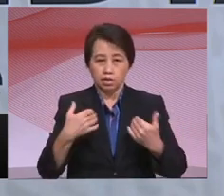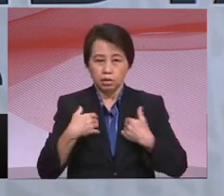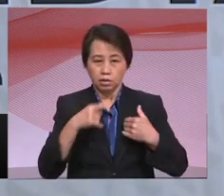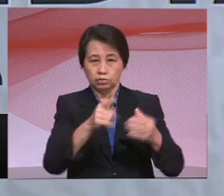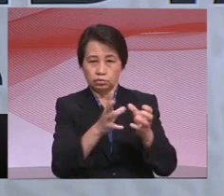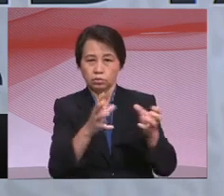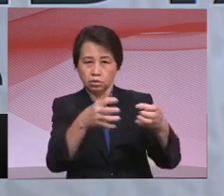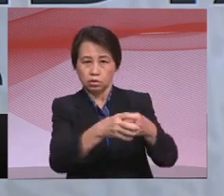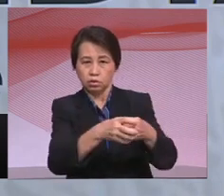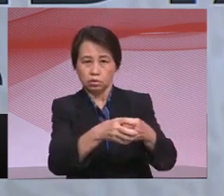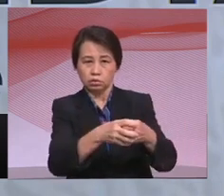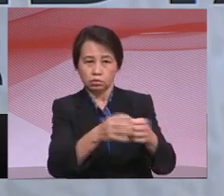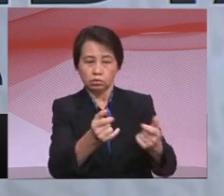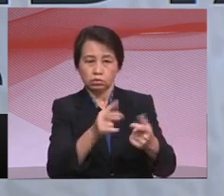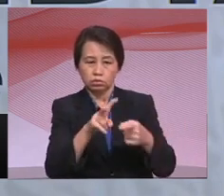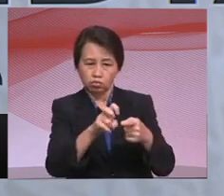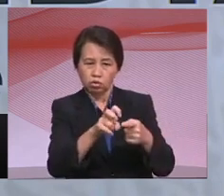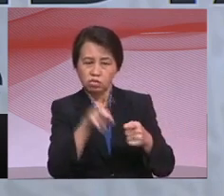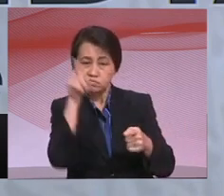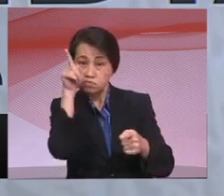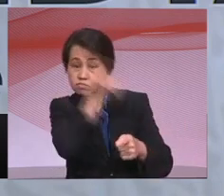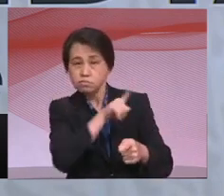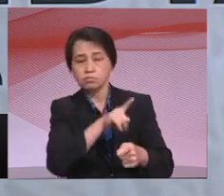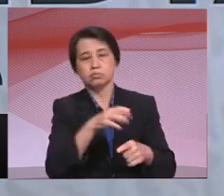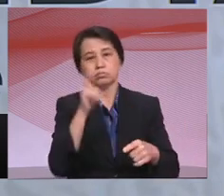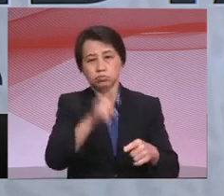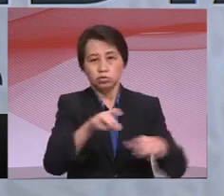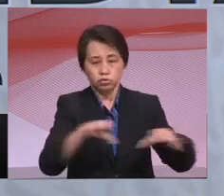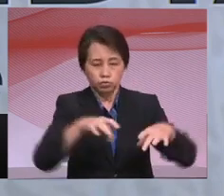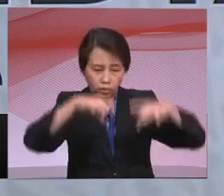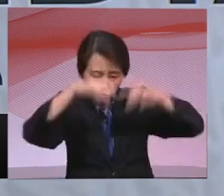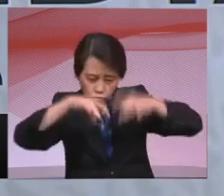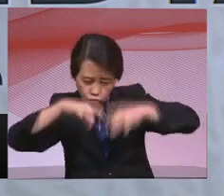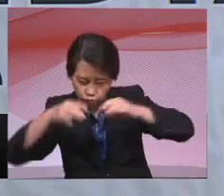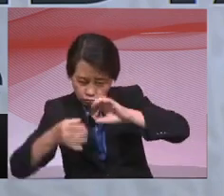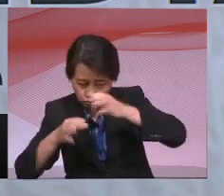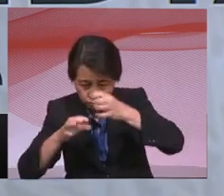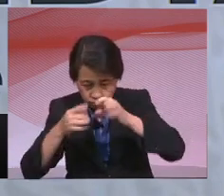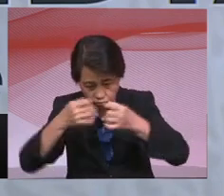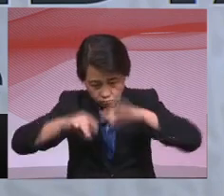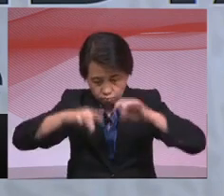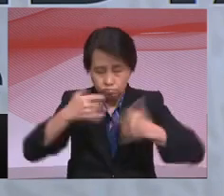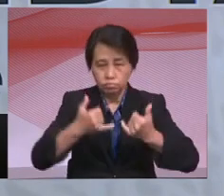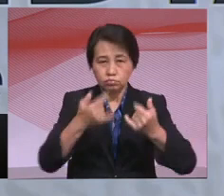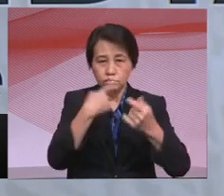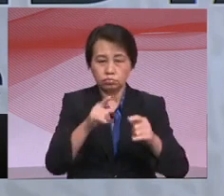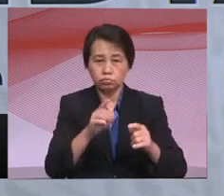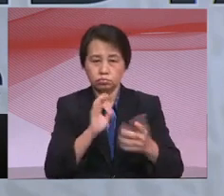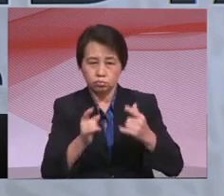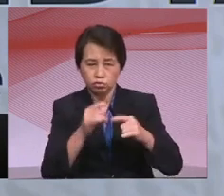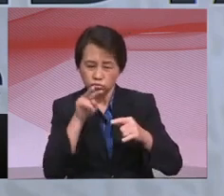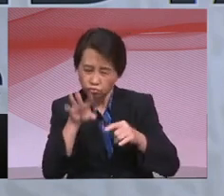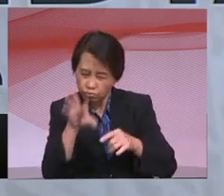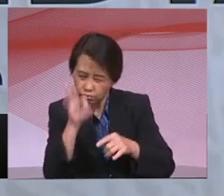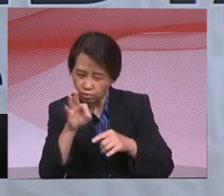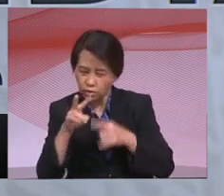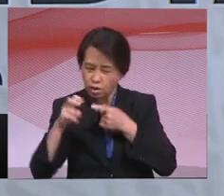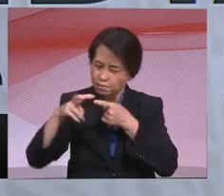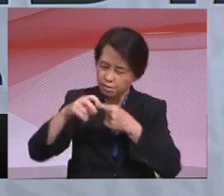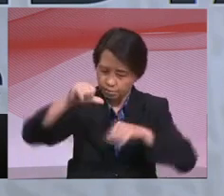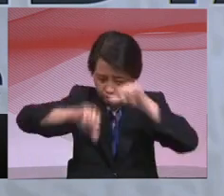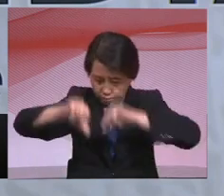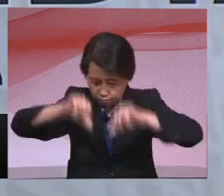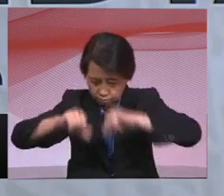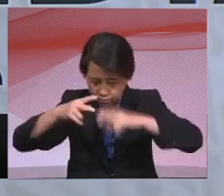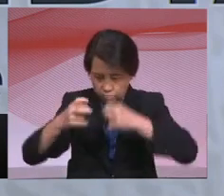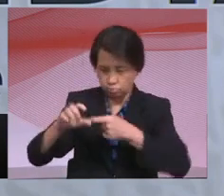satu kluster super spreader. Tetapi kita kena laksanakan ujian teliti, kita akan puturkan virus tersebut di makmal